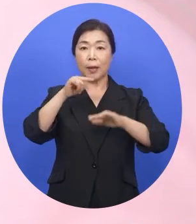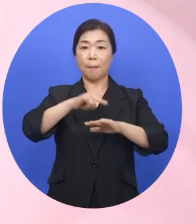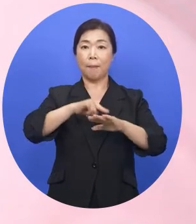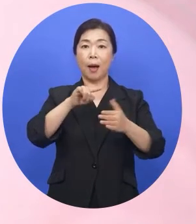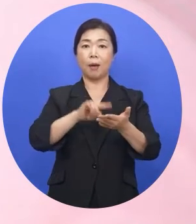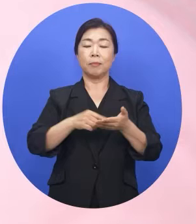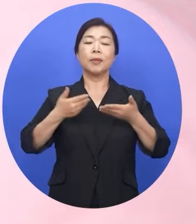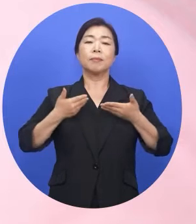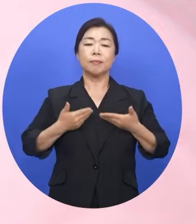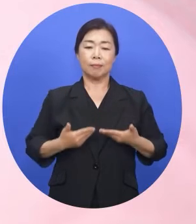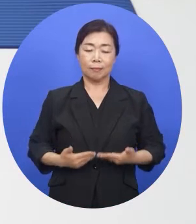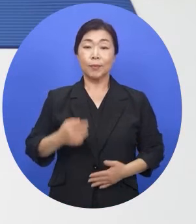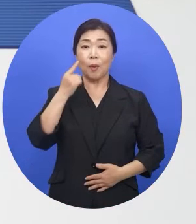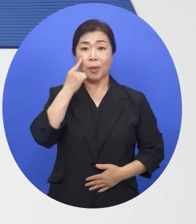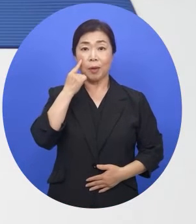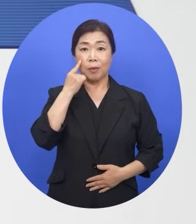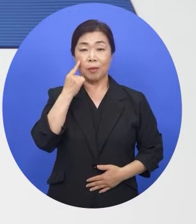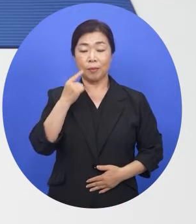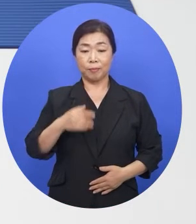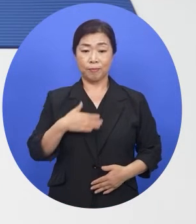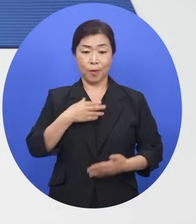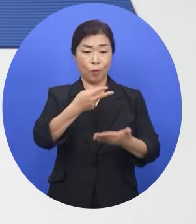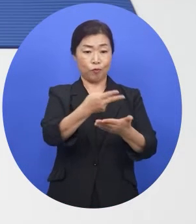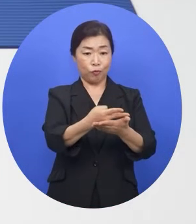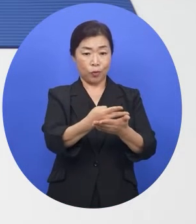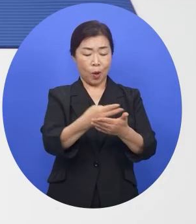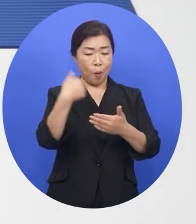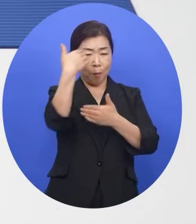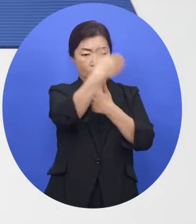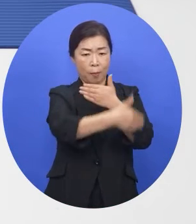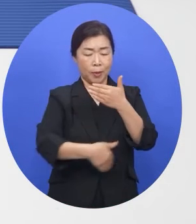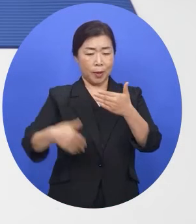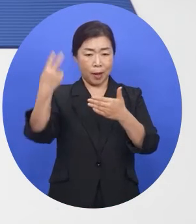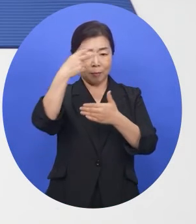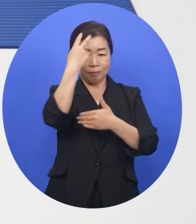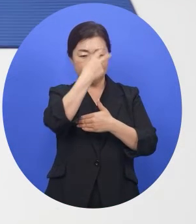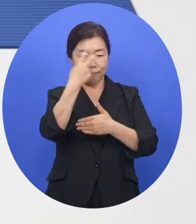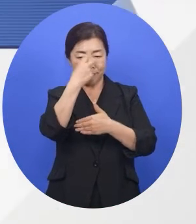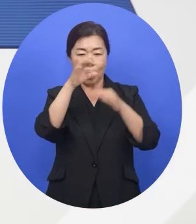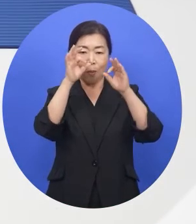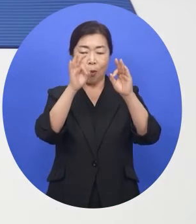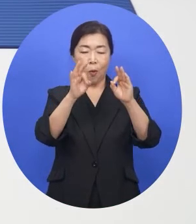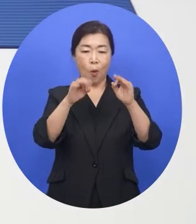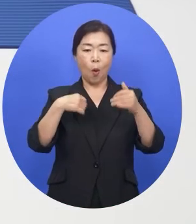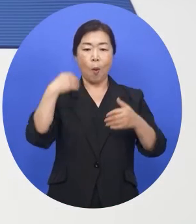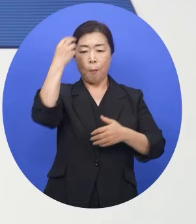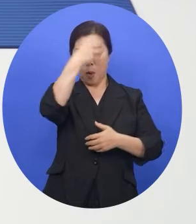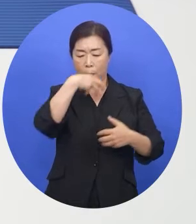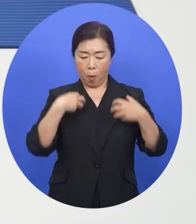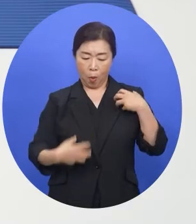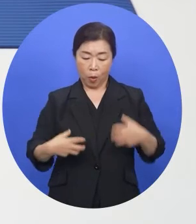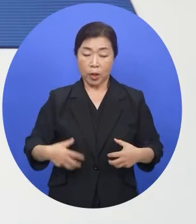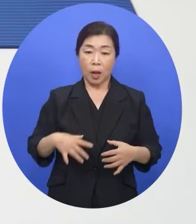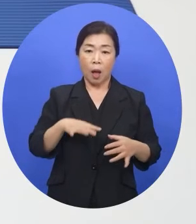보세요. 몸 전체를 살펴서 어느 부위가 긴장되어 있는지를